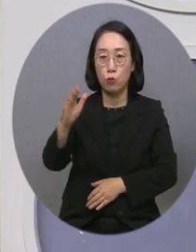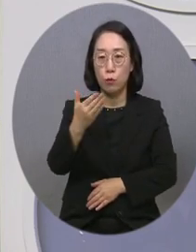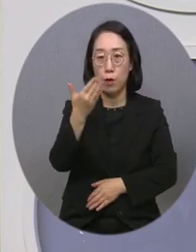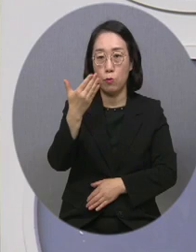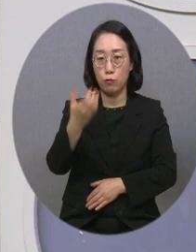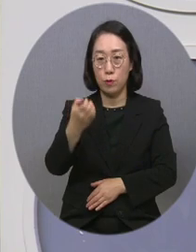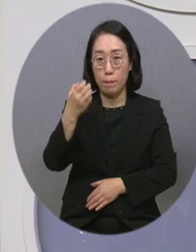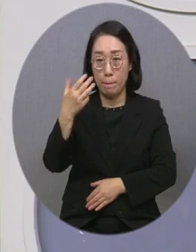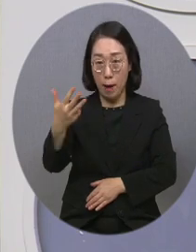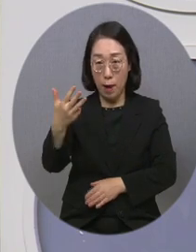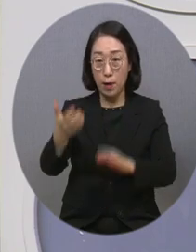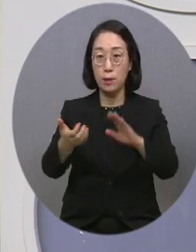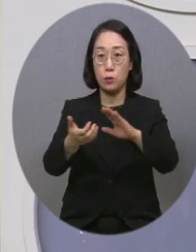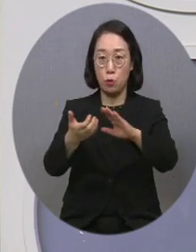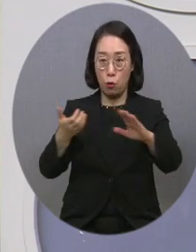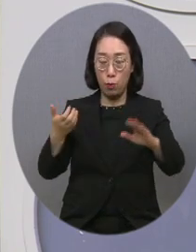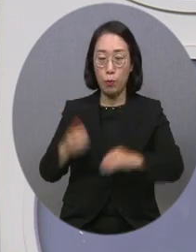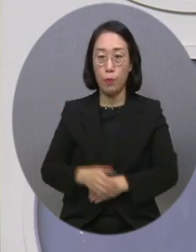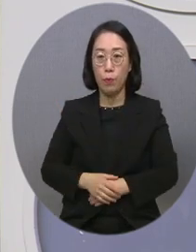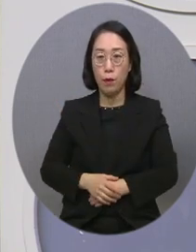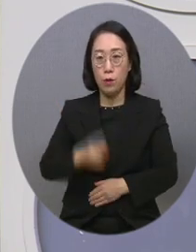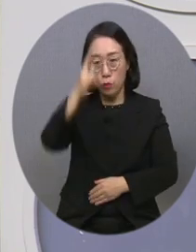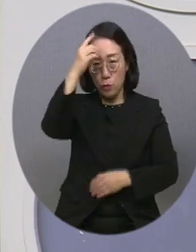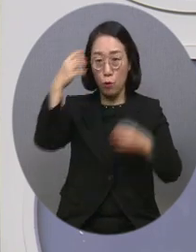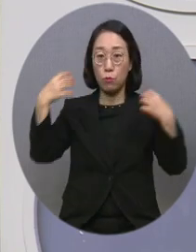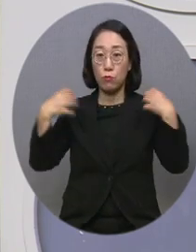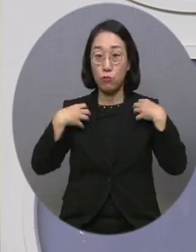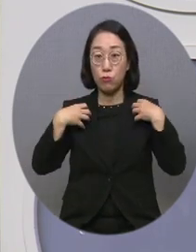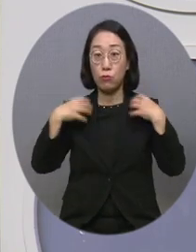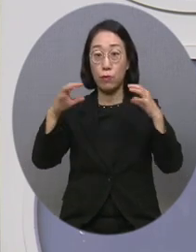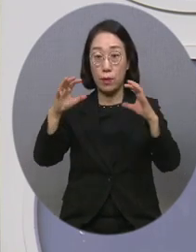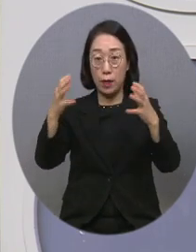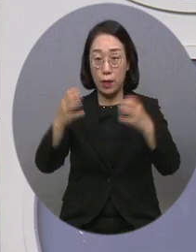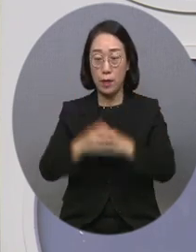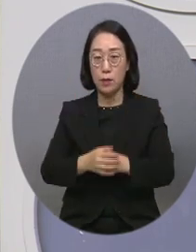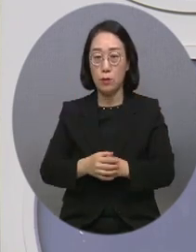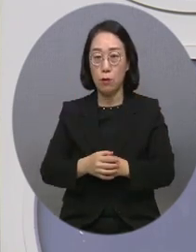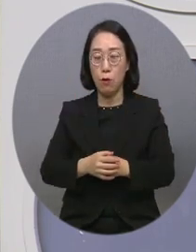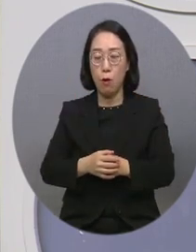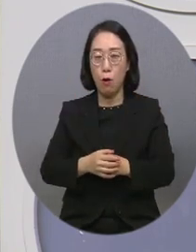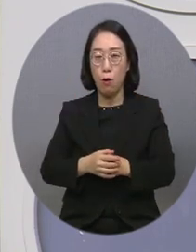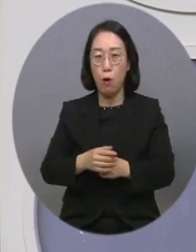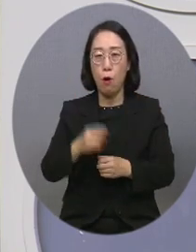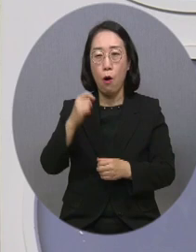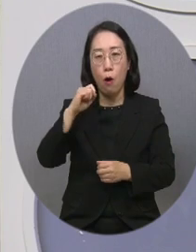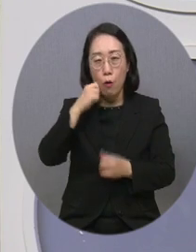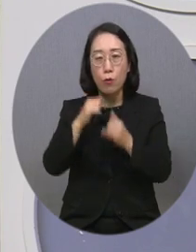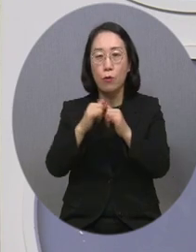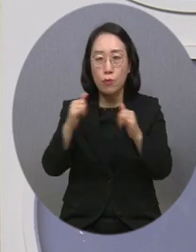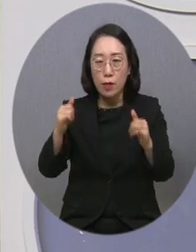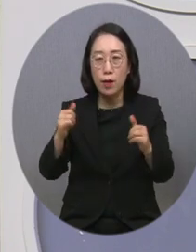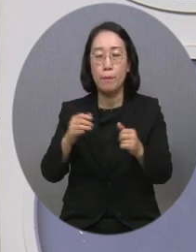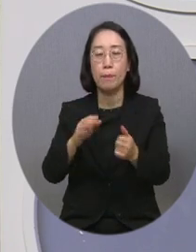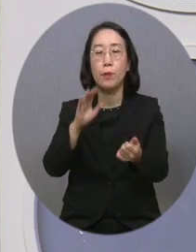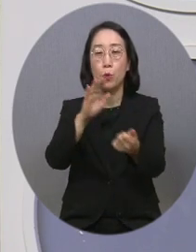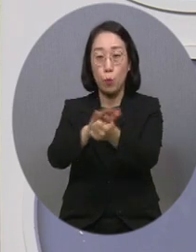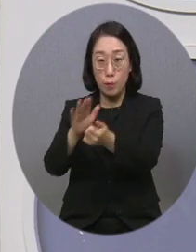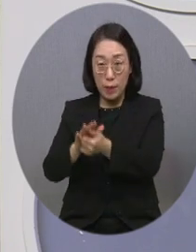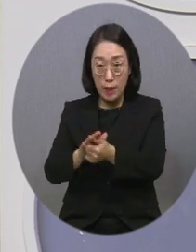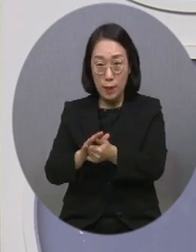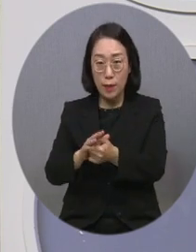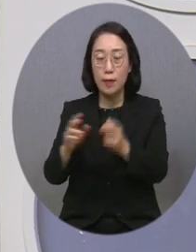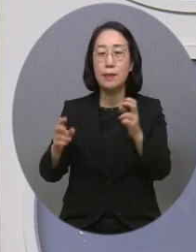1998년도 이전에는 실은 국가에서 부의떡기라 해가지고 쭉 해왔던